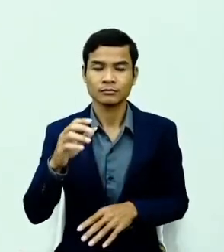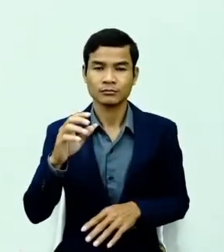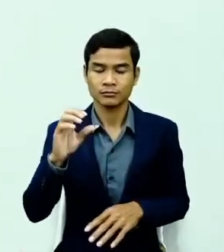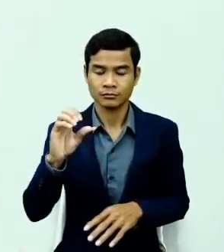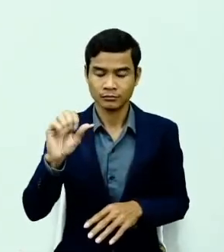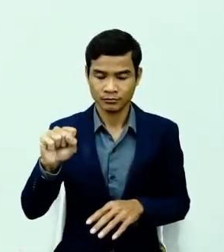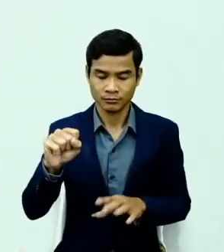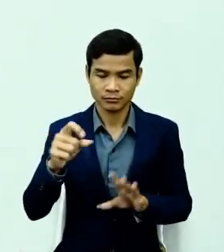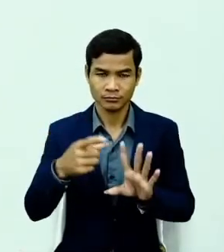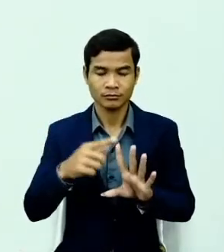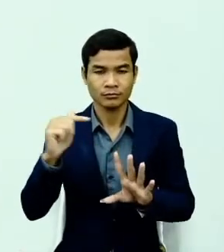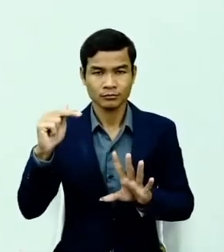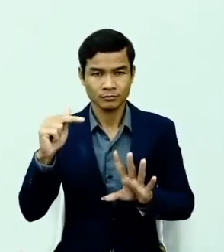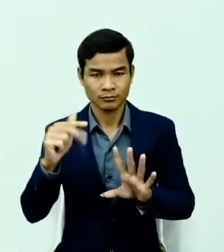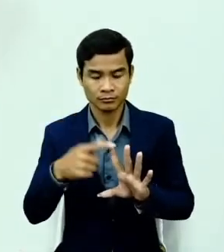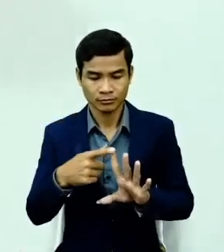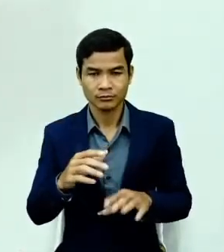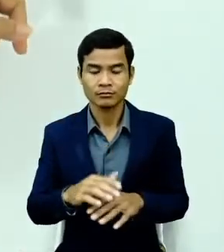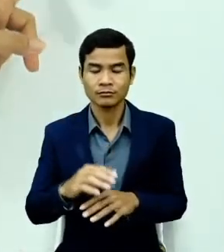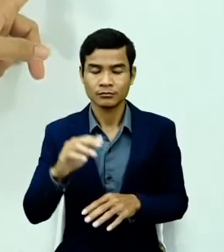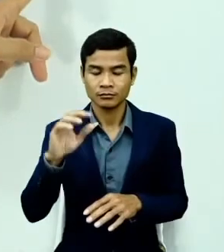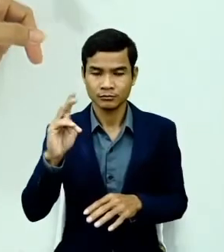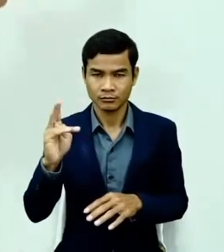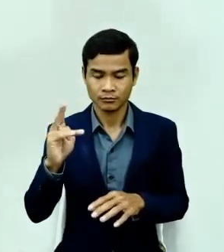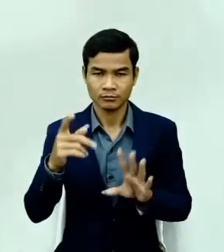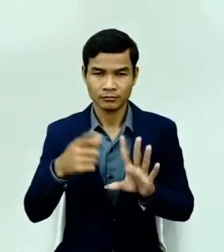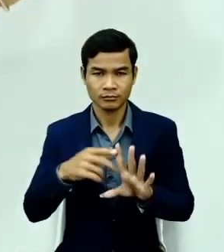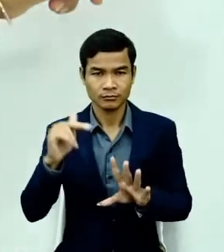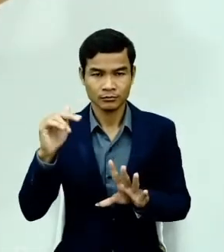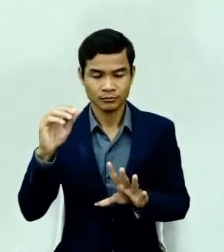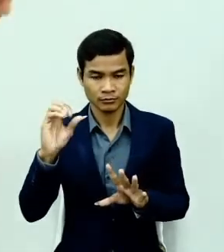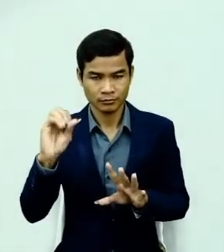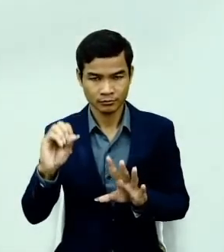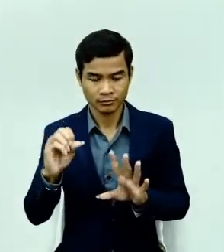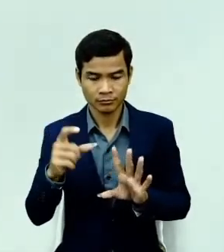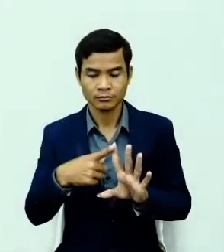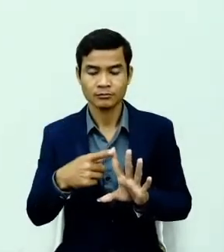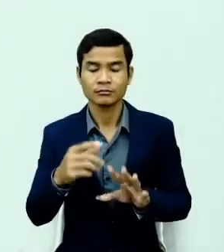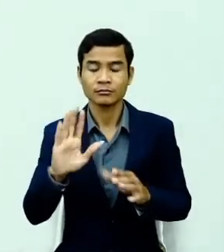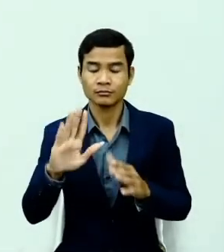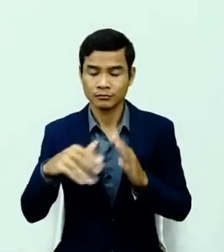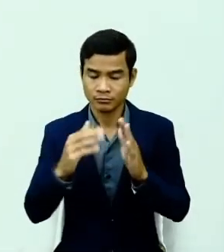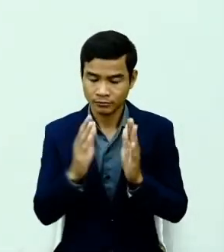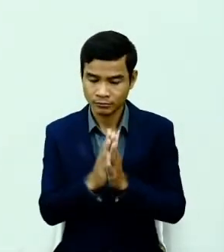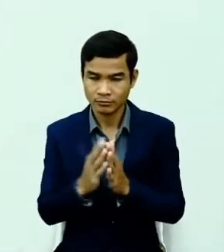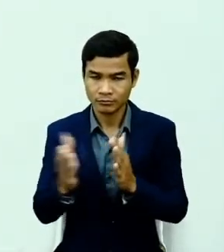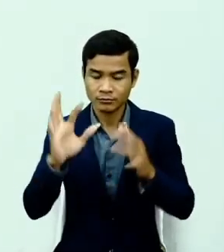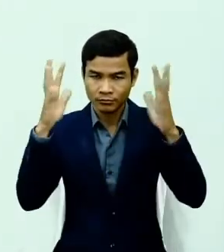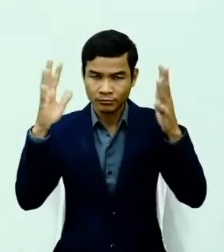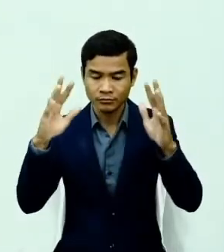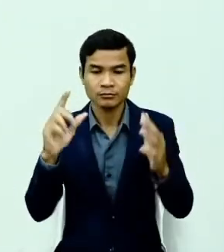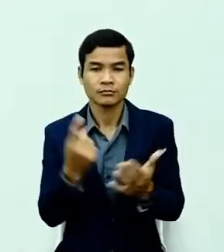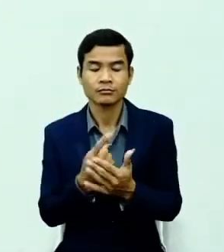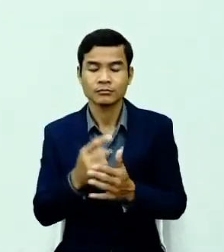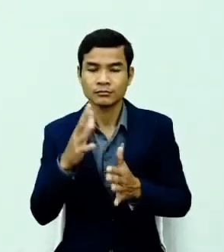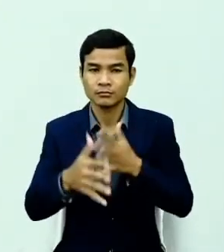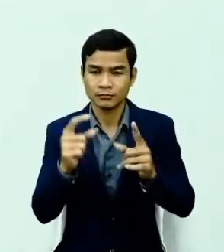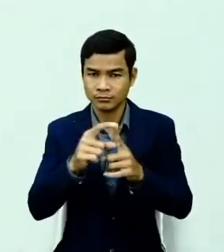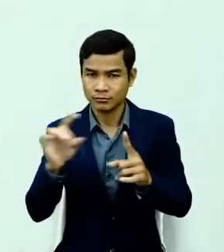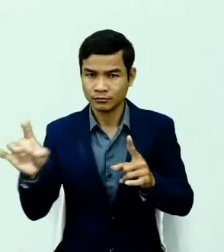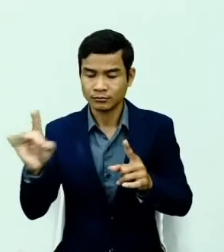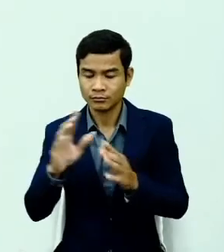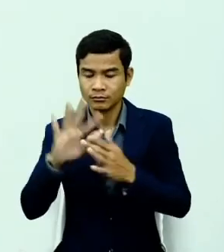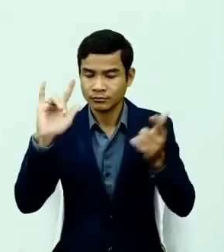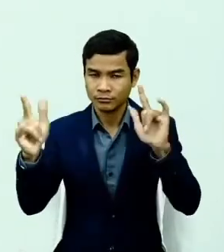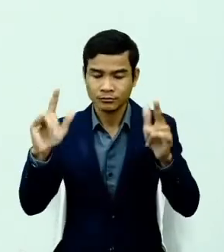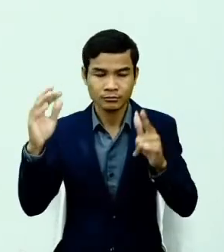តៃទីលៃនេះអរគុណកូនកូនដែលបានចូលរួមអានព្យាងដោយការប្រៀបធៀបសូអញ្